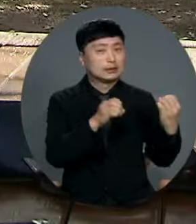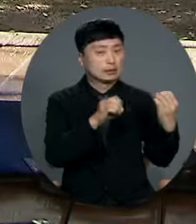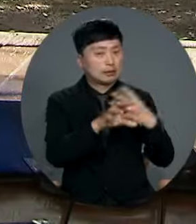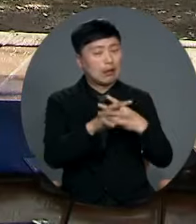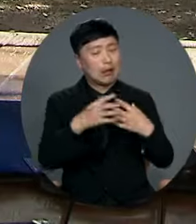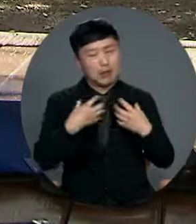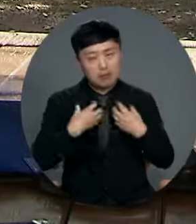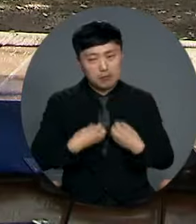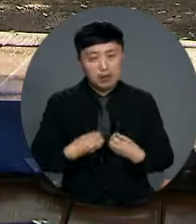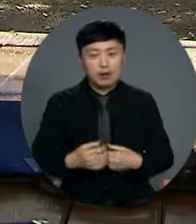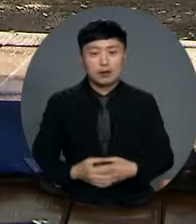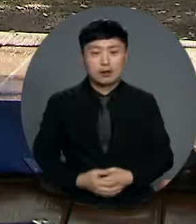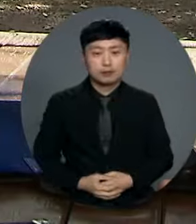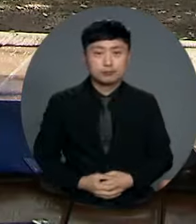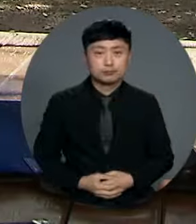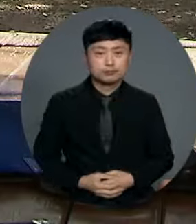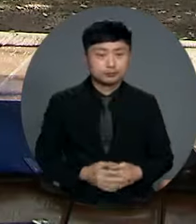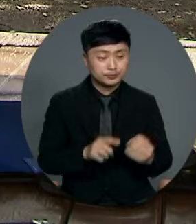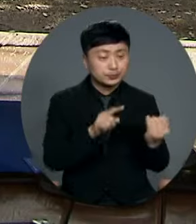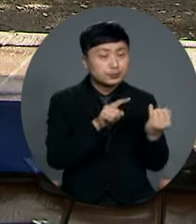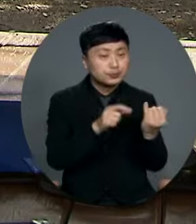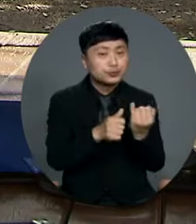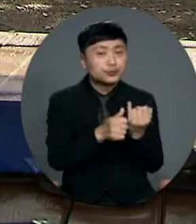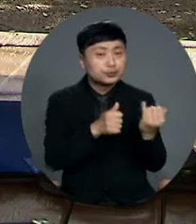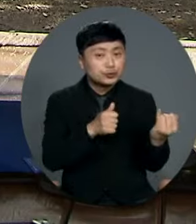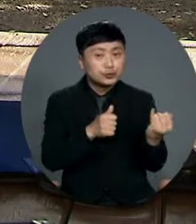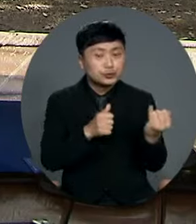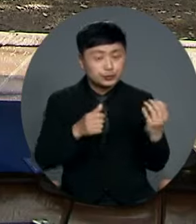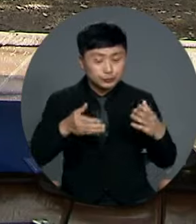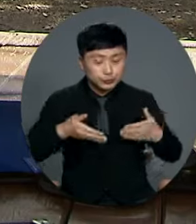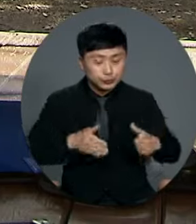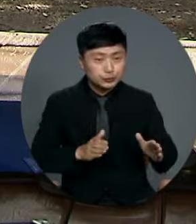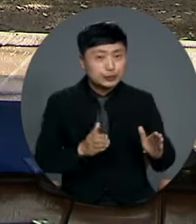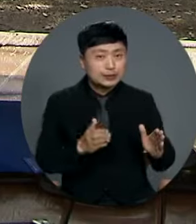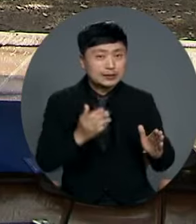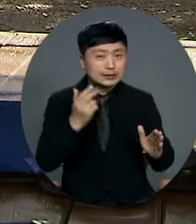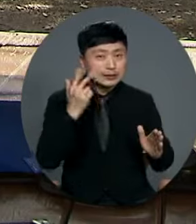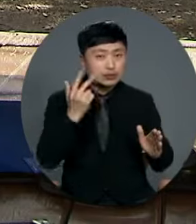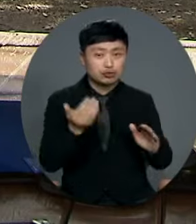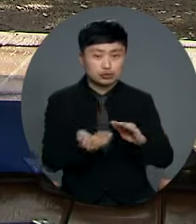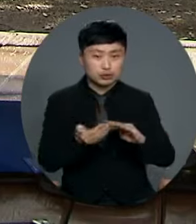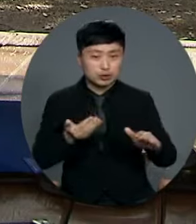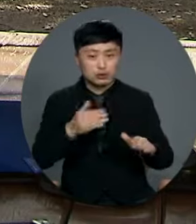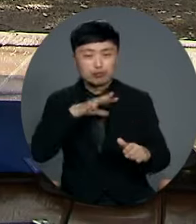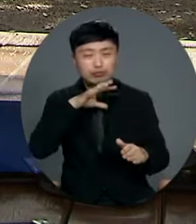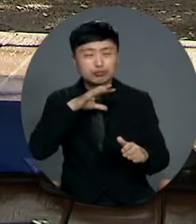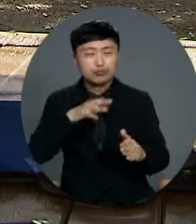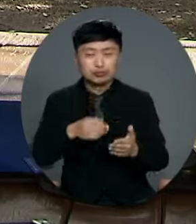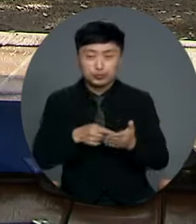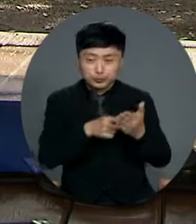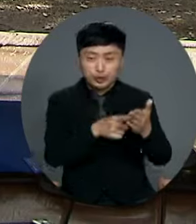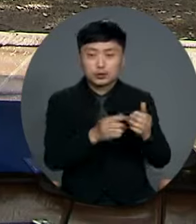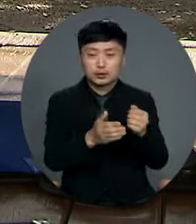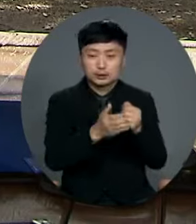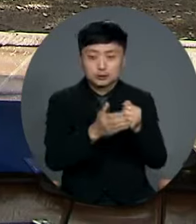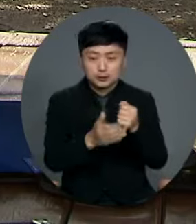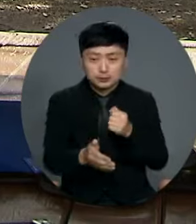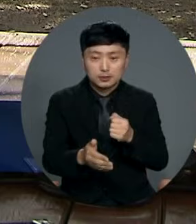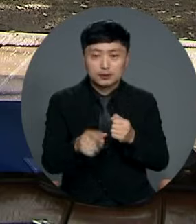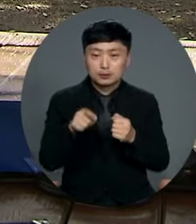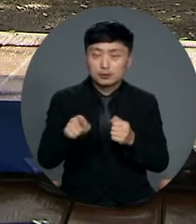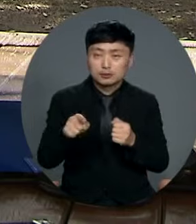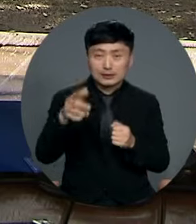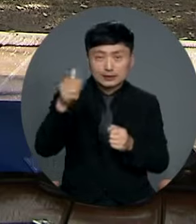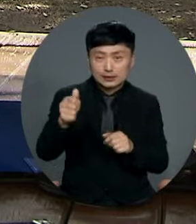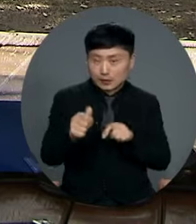출산 일주일 전에 해고를 당했기 때문에 이 부분에 대해서는 출산 휴가가 시작되지 않아서 처벌하기가 쉽지